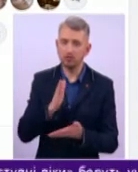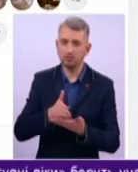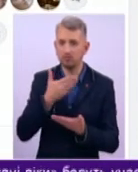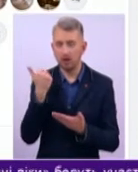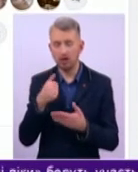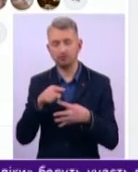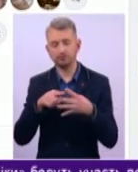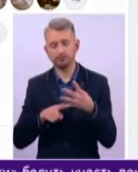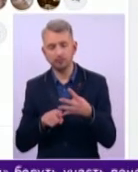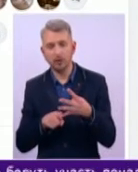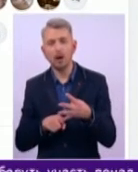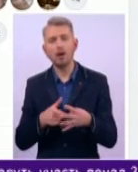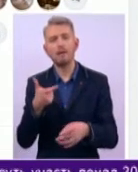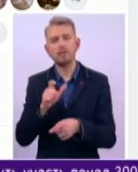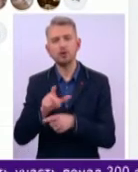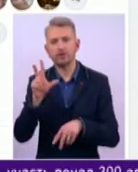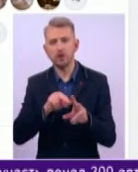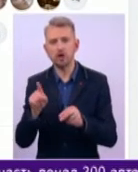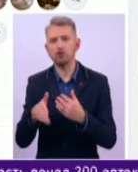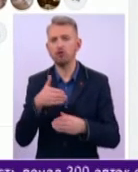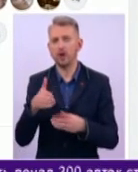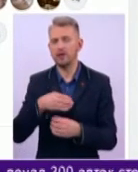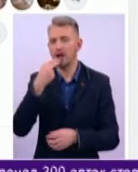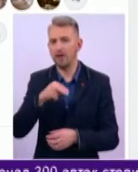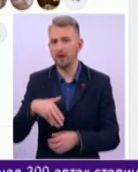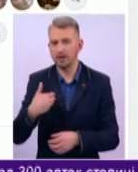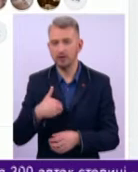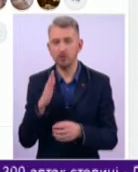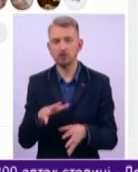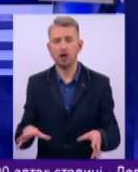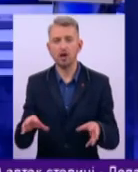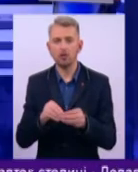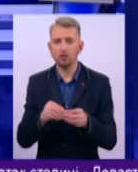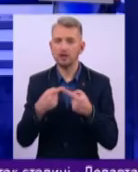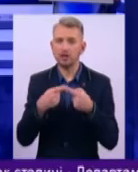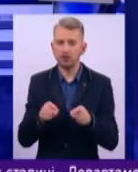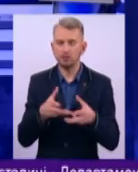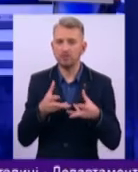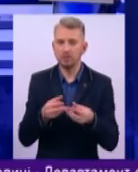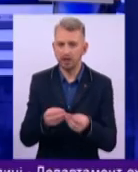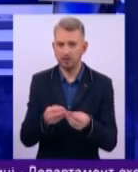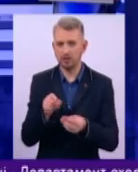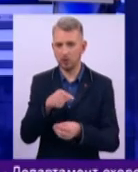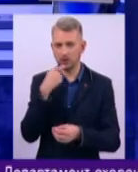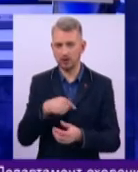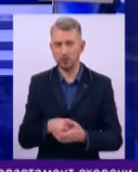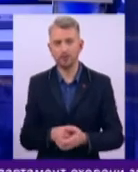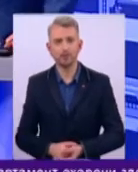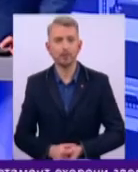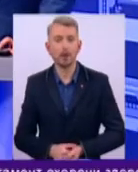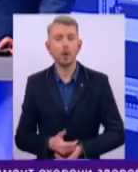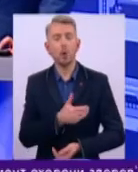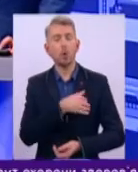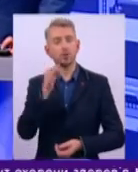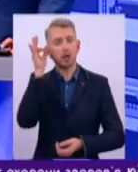агресором. Більшість наших респондентів вважає, що санкції ефективні лише разом із іншими впливами на агресора. Ну що ж, хочу